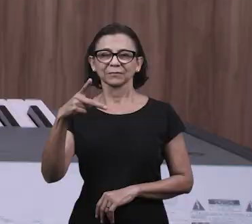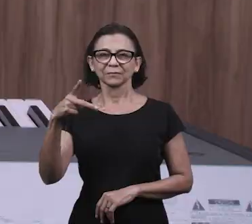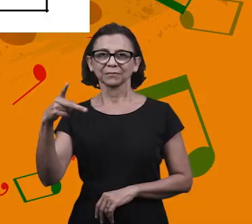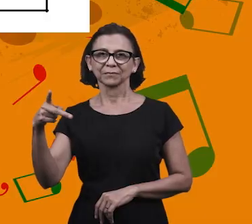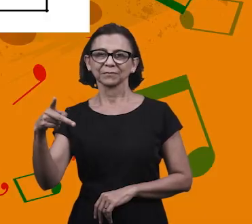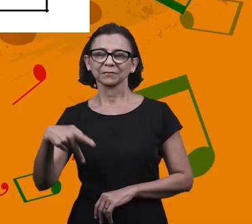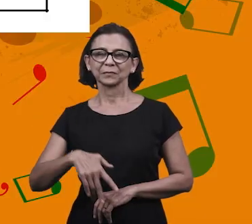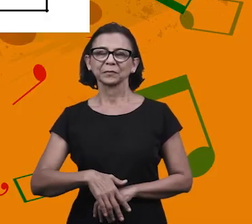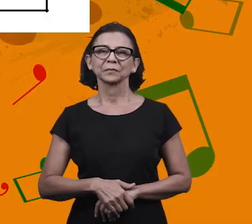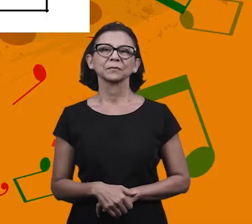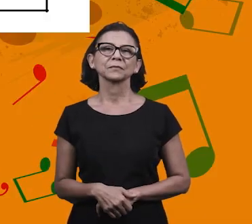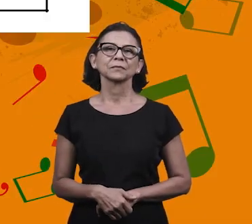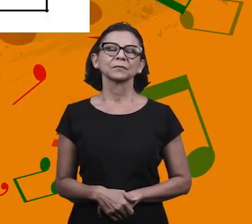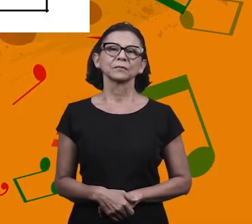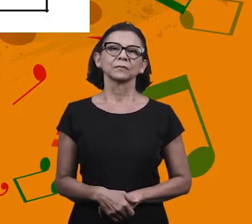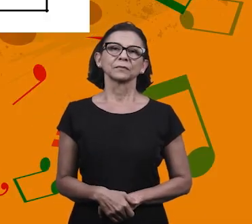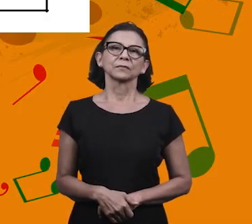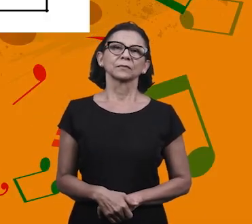1, 2. Dó, si,